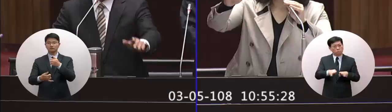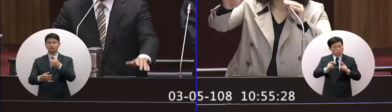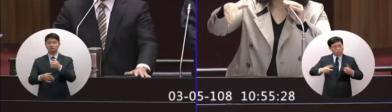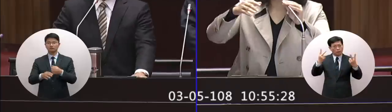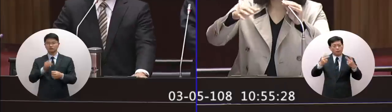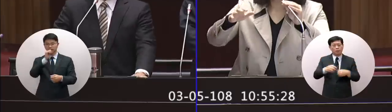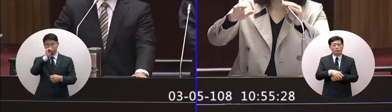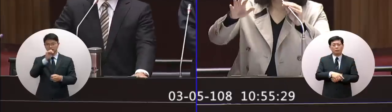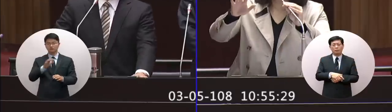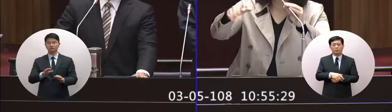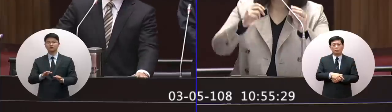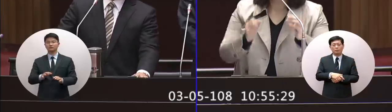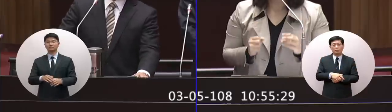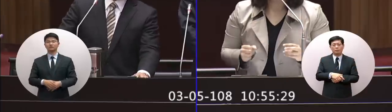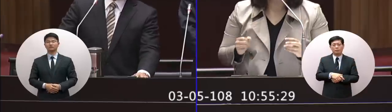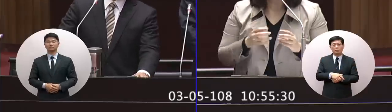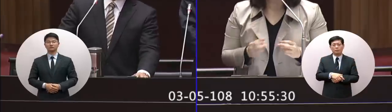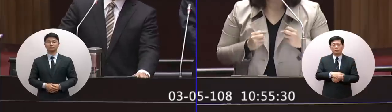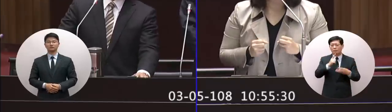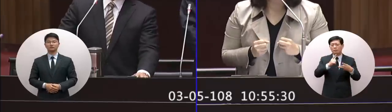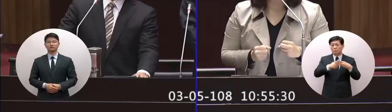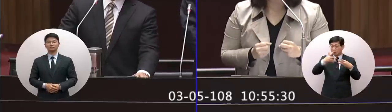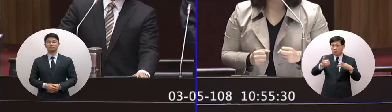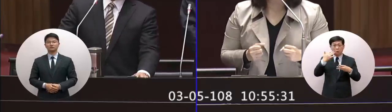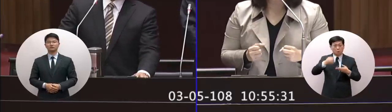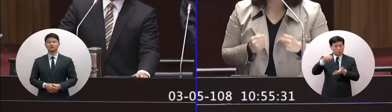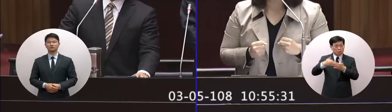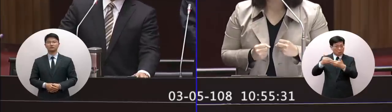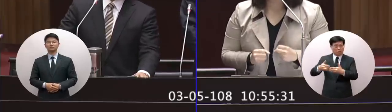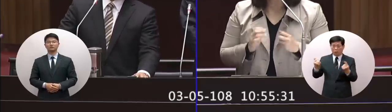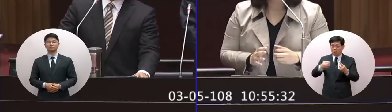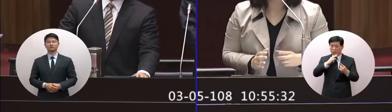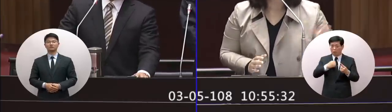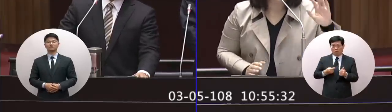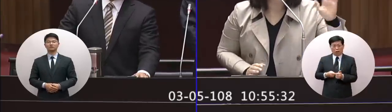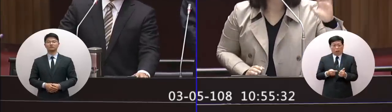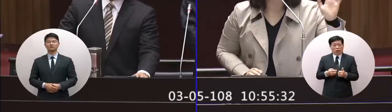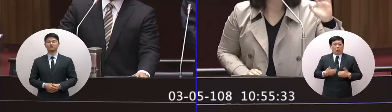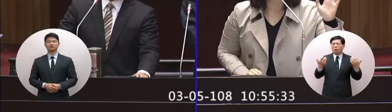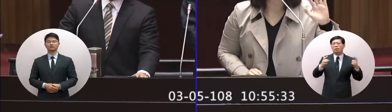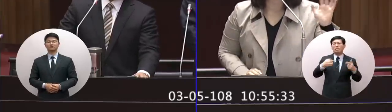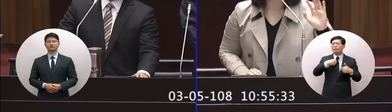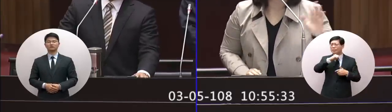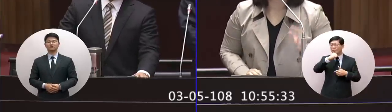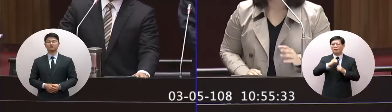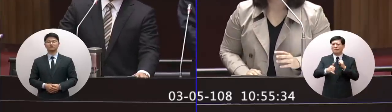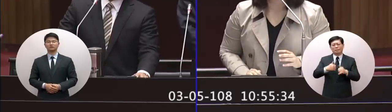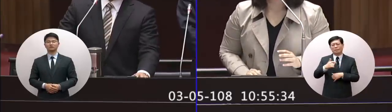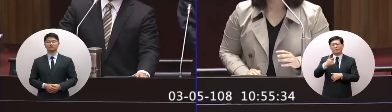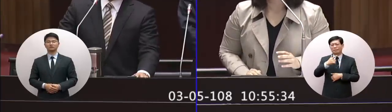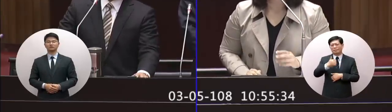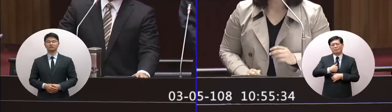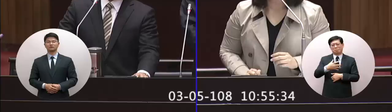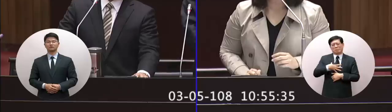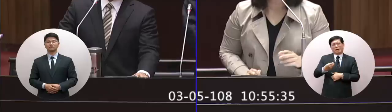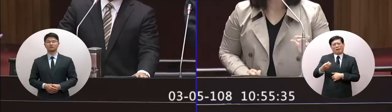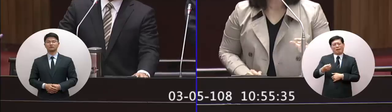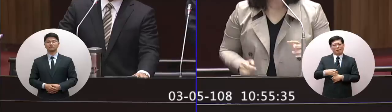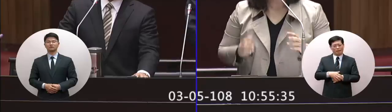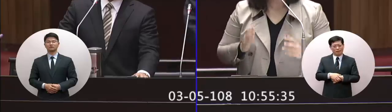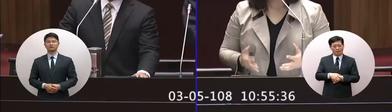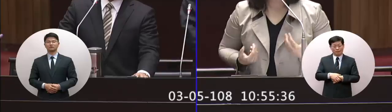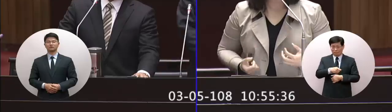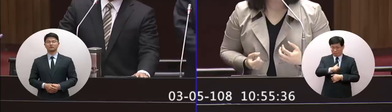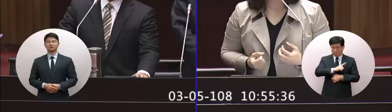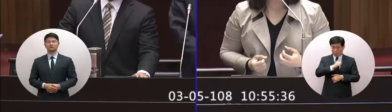就是说主委，你不要攻掉大陆，我刚刚好人黑掉，我跟你讲，台湾人不是假说的啦，你知道吗？所